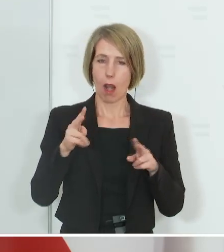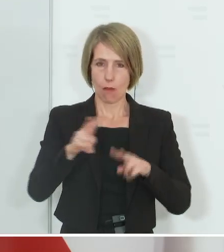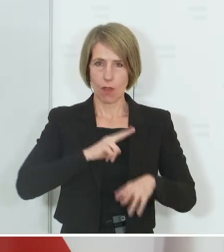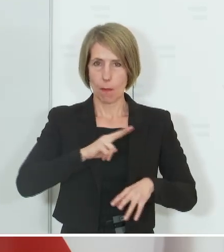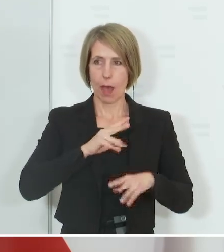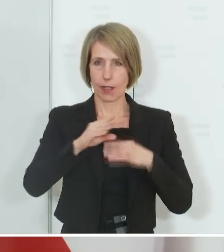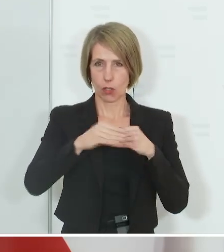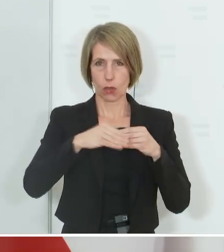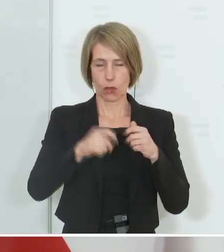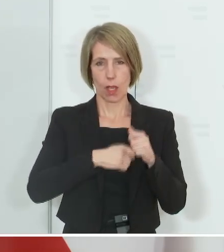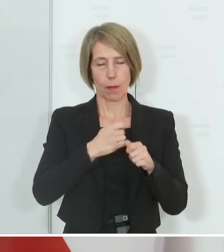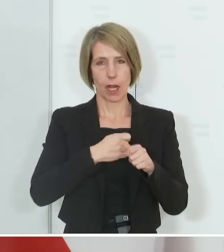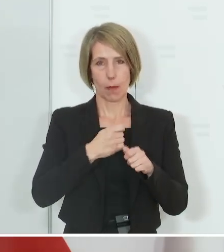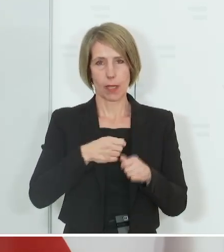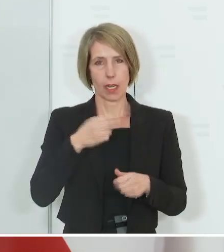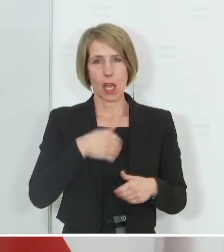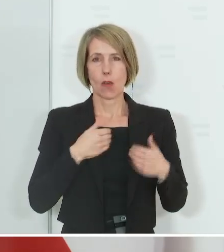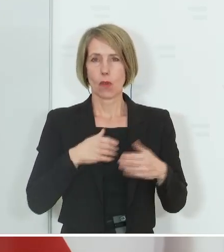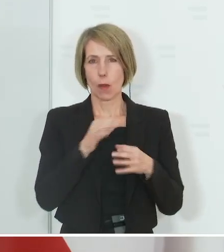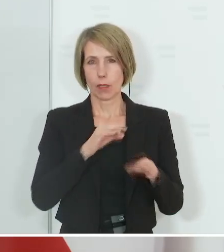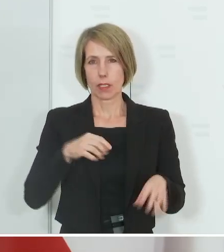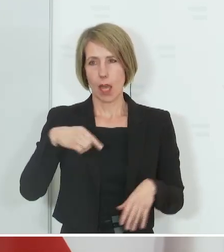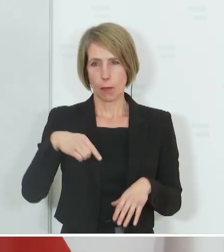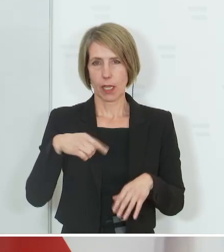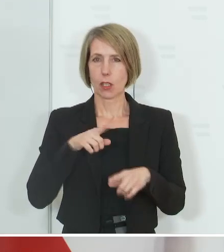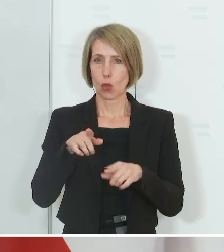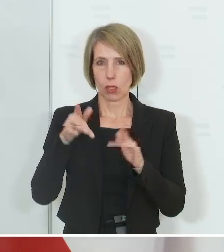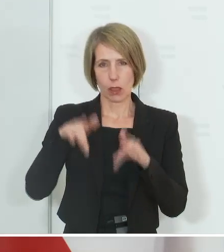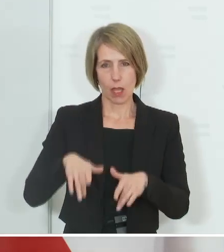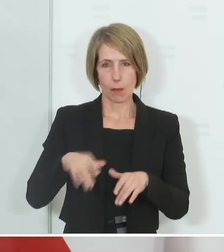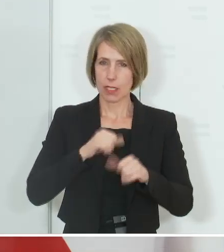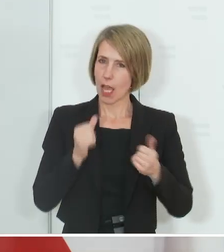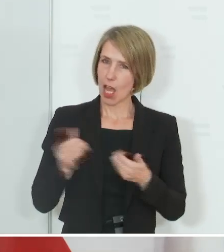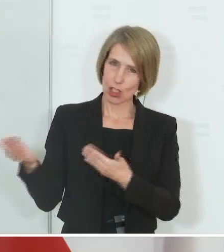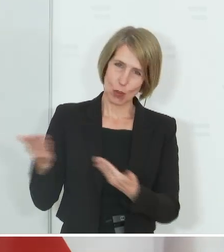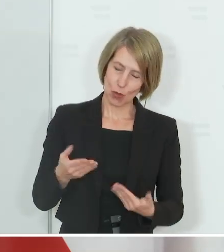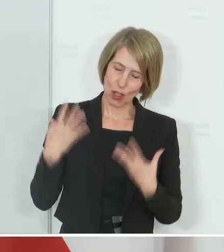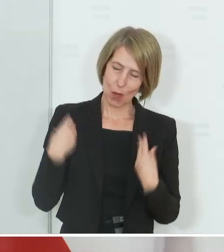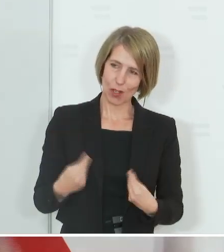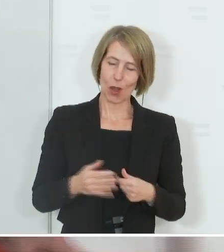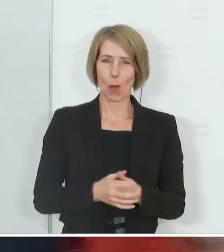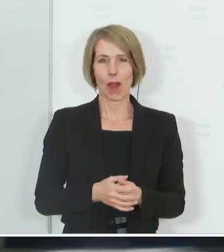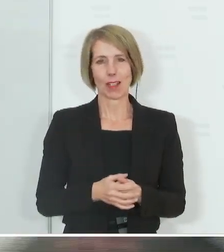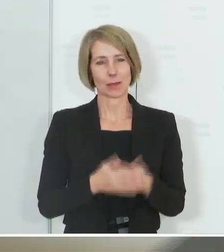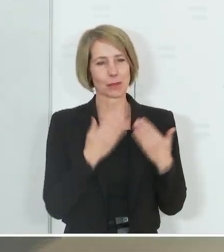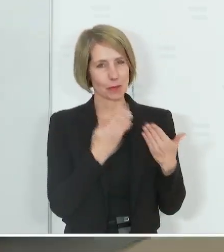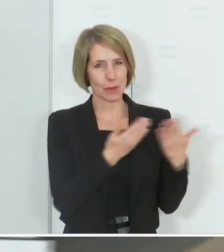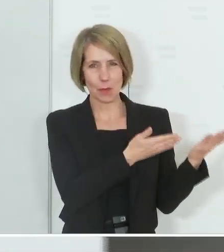wissen. Pedro, ich freue mich, dass du da bist. Nochmal ein herzliches Willkommen. Danke, Herr Bundeskanzler. Herr Ministerpräsident,